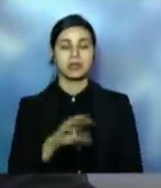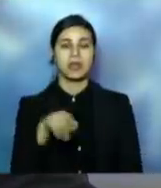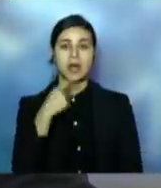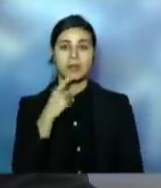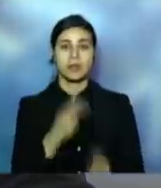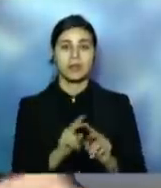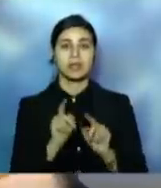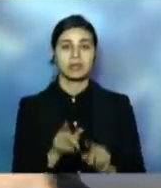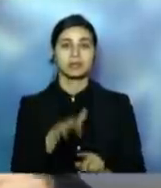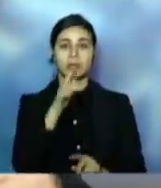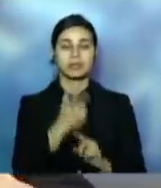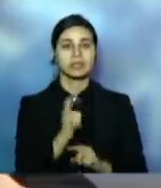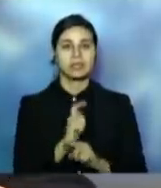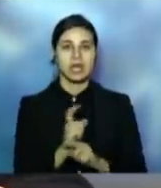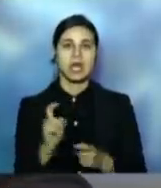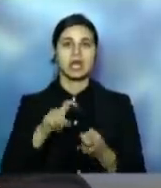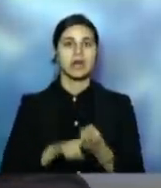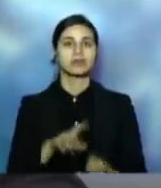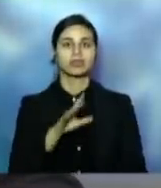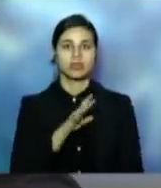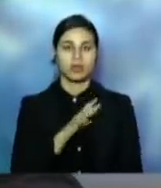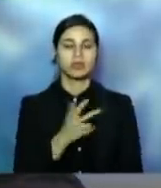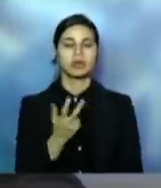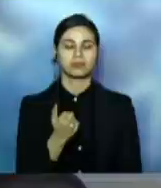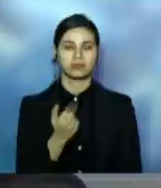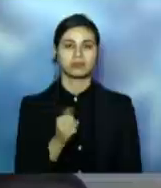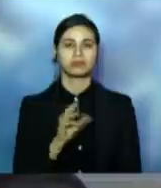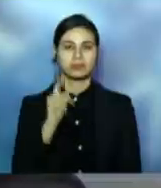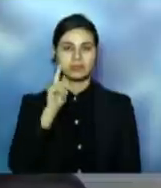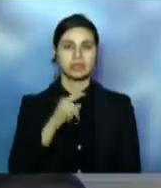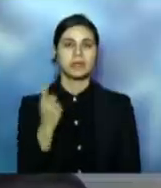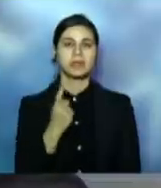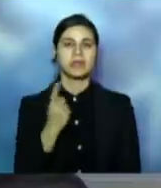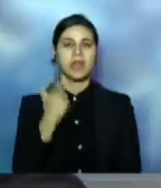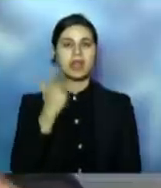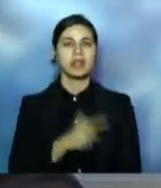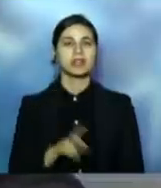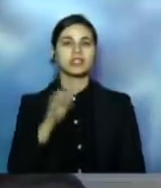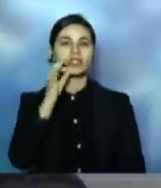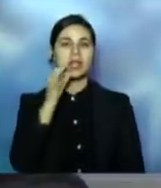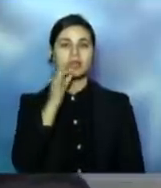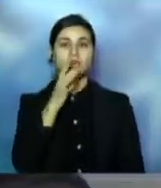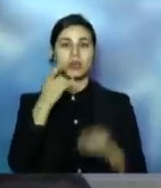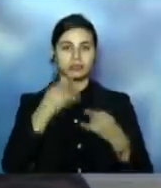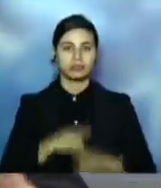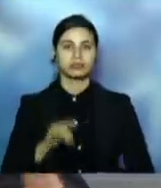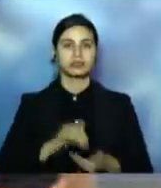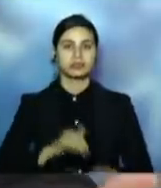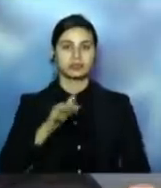ეს მომენტი ძალიან შეჭიდული ყოფილა. რა თქმა უნდა, იცით, პირველი ტიპი ეს გენეტიკური აუტოიმუნური